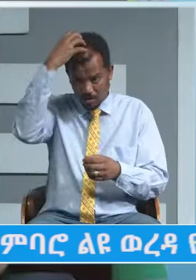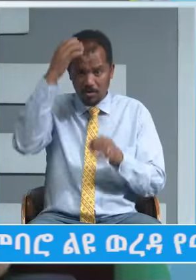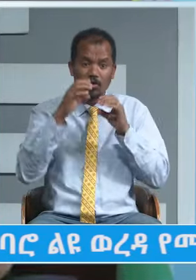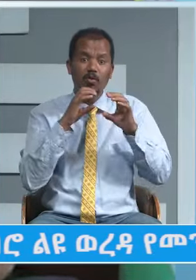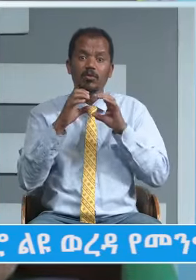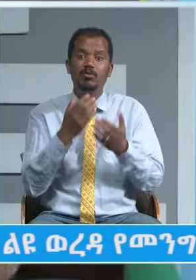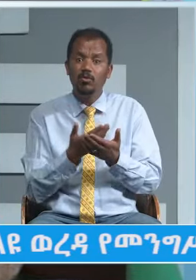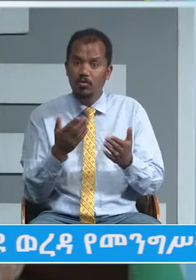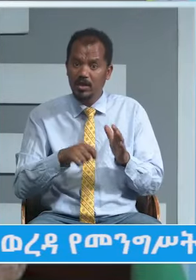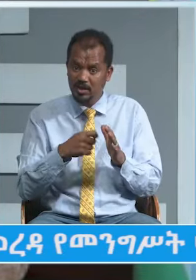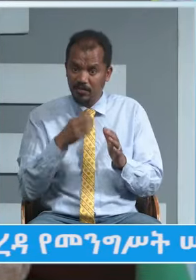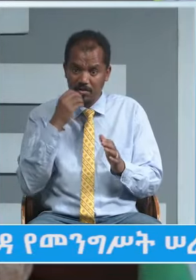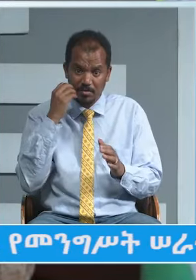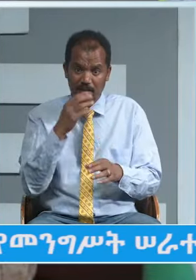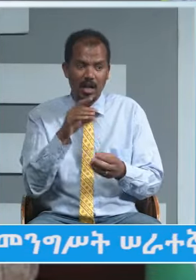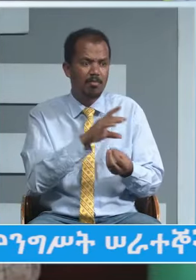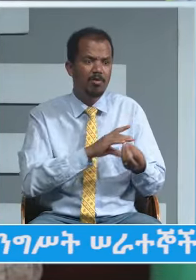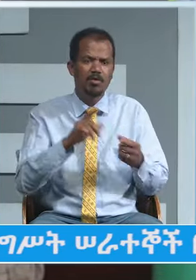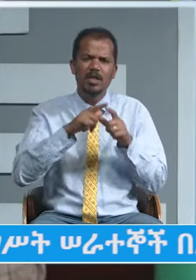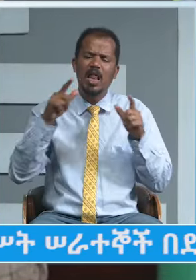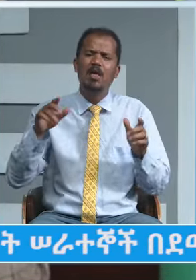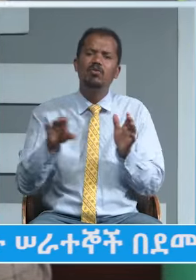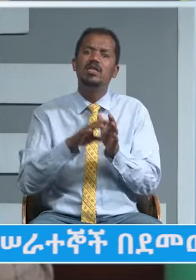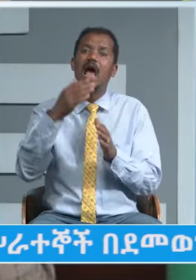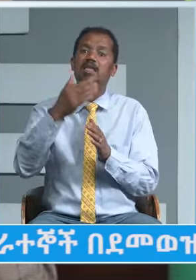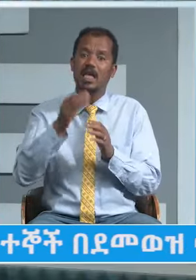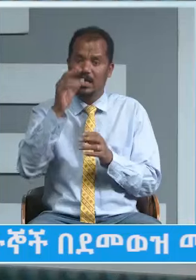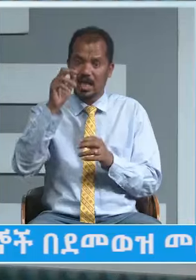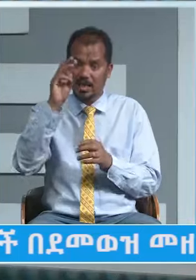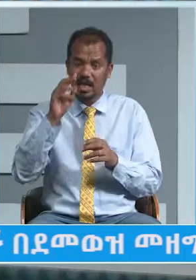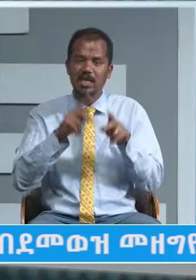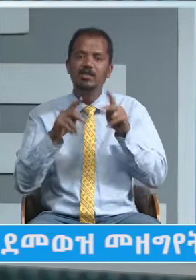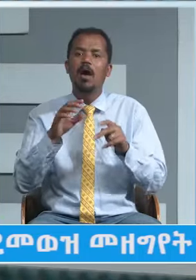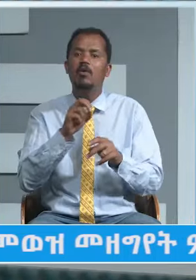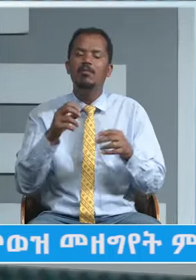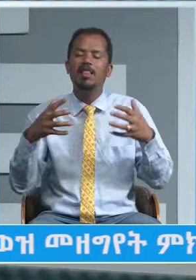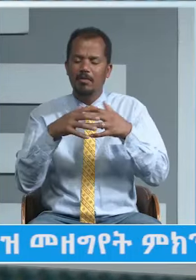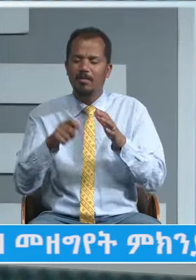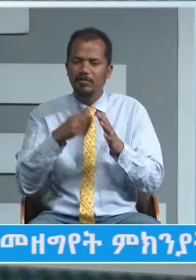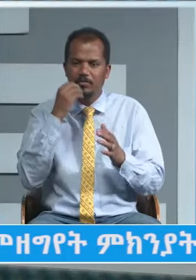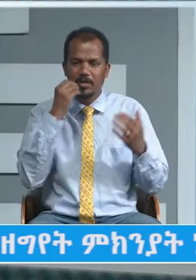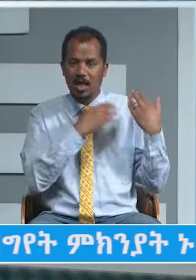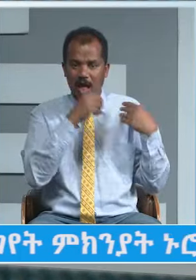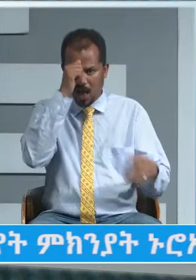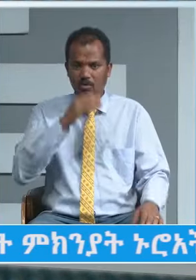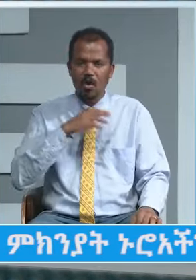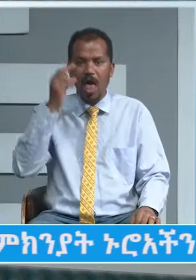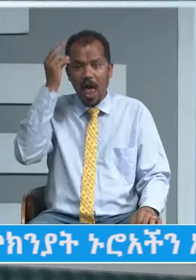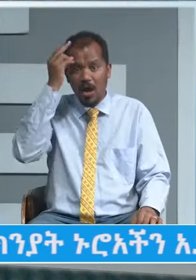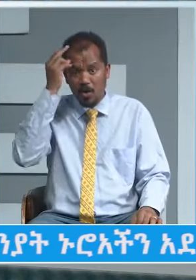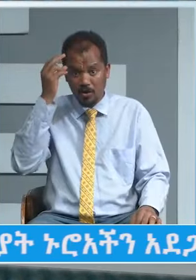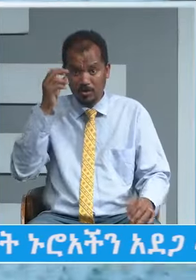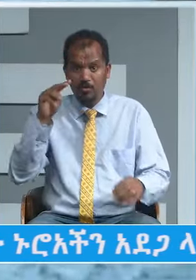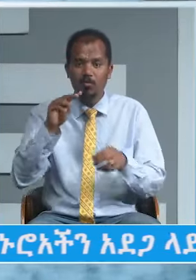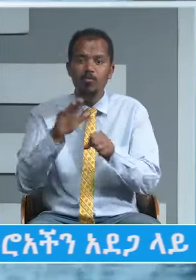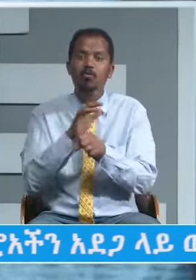የክልሉ የመንግስት ኮሙኒኬሽን ጉዳዮች ጽፈት ቤትና በክልሉ የታላቁ ህዳሴ ግድብ ህዝባዊ ማስተባበሪያ ጽፈት ቤት ኃላፊ አቶ ሄኖክ